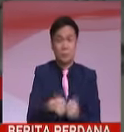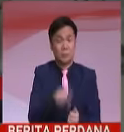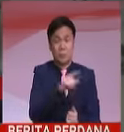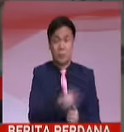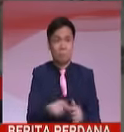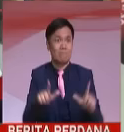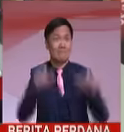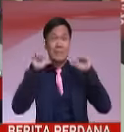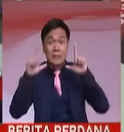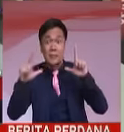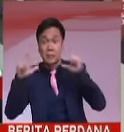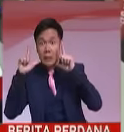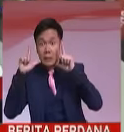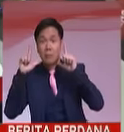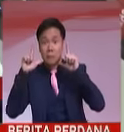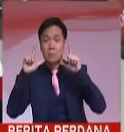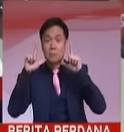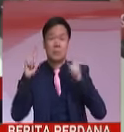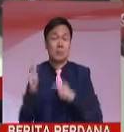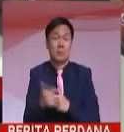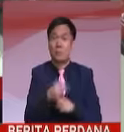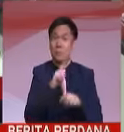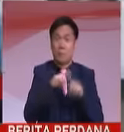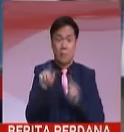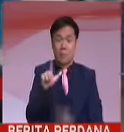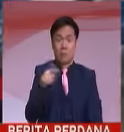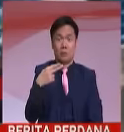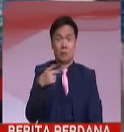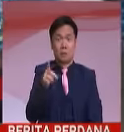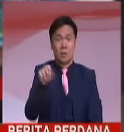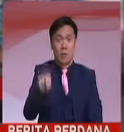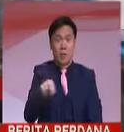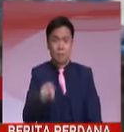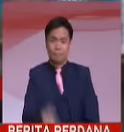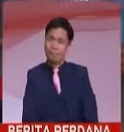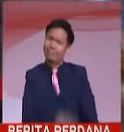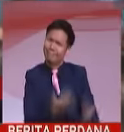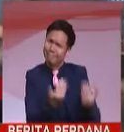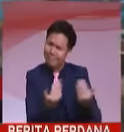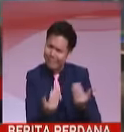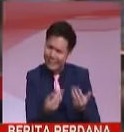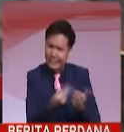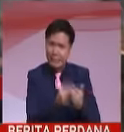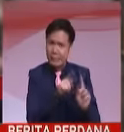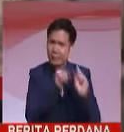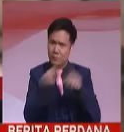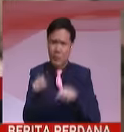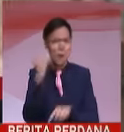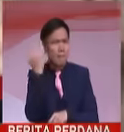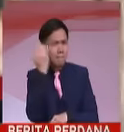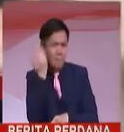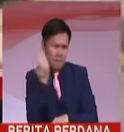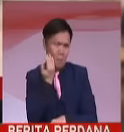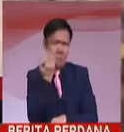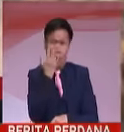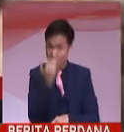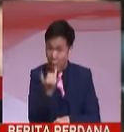besar dalam industri isukan berikutan diburu SDN selain berdepan dengan tindakan mahkamah